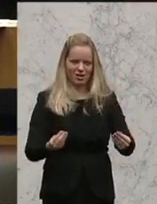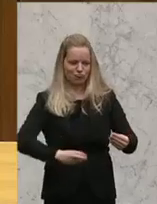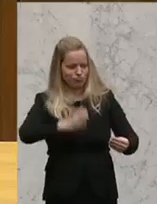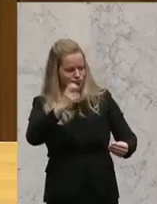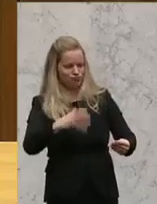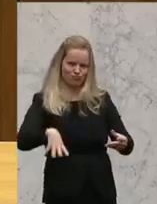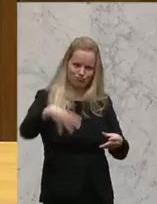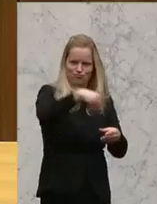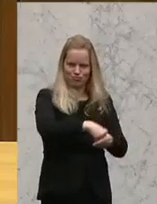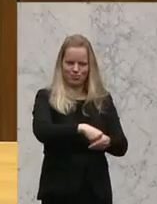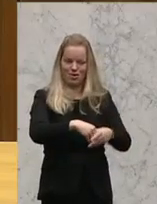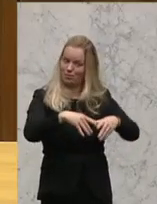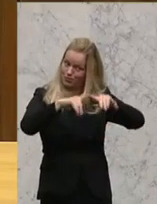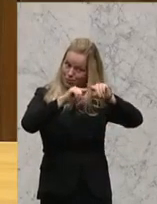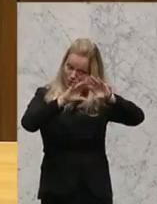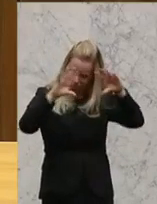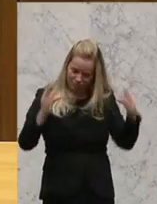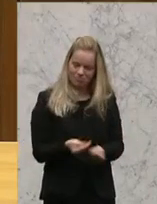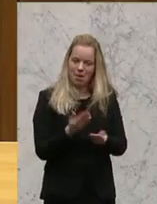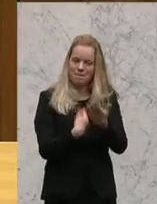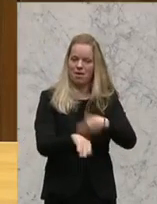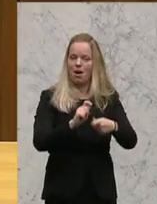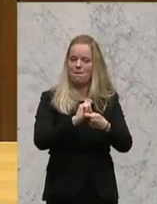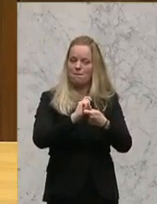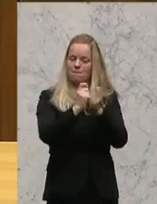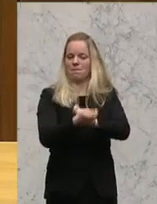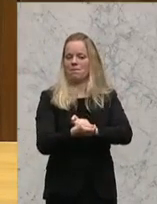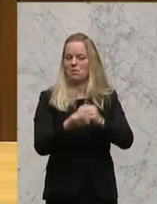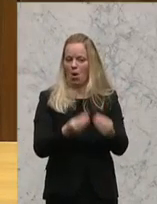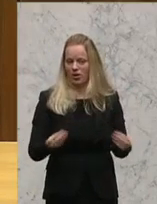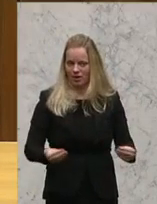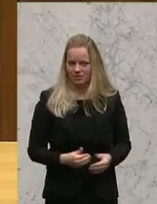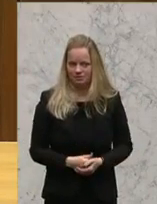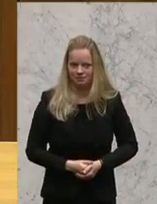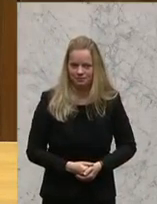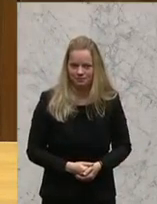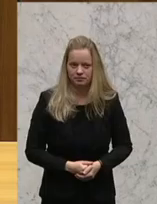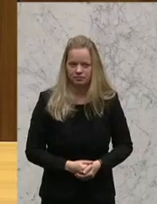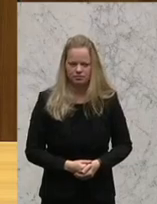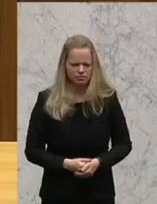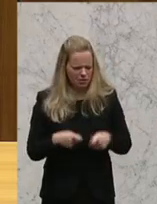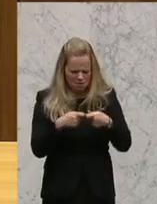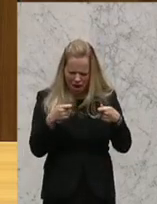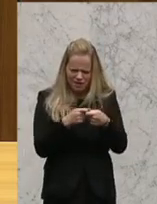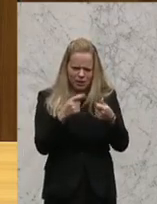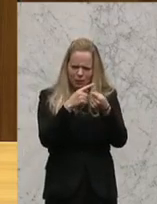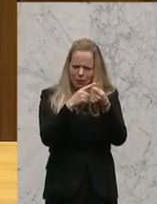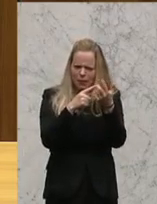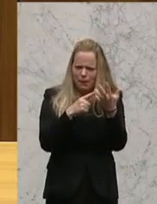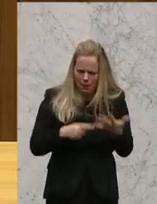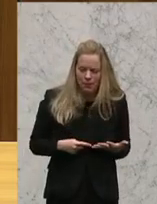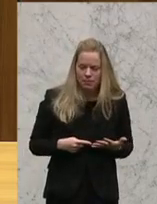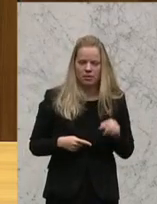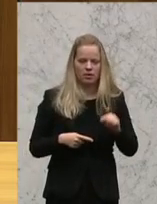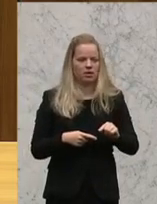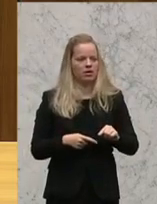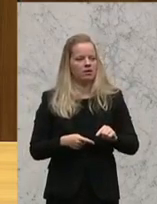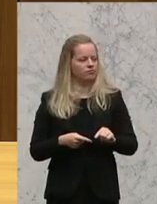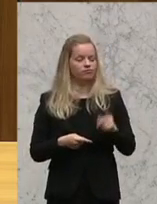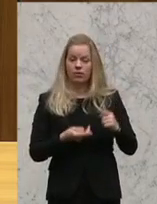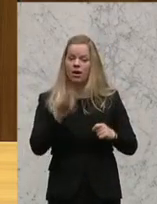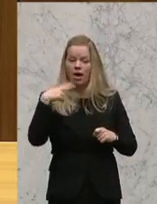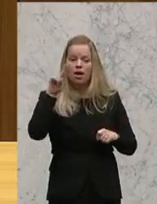vor allem modernisiert. Diese ganzen Maßnahmen sorgen, wie unser Bundesminister Magister